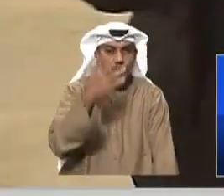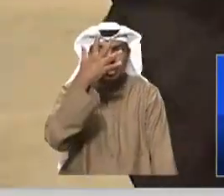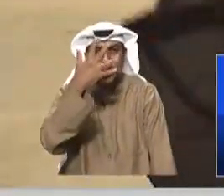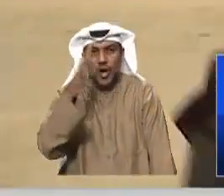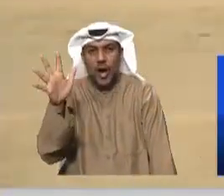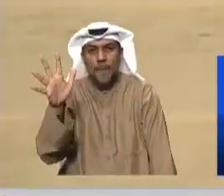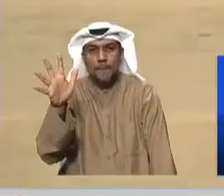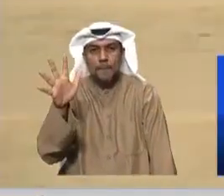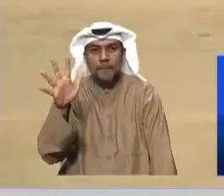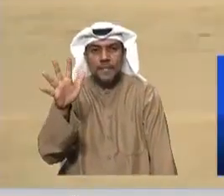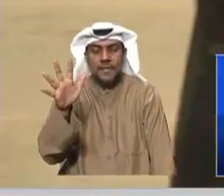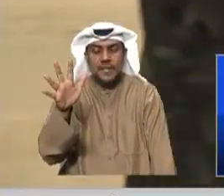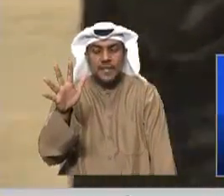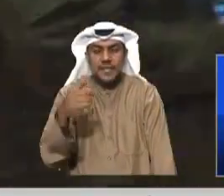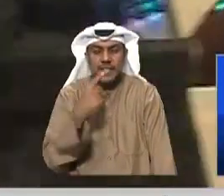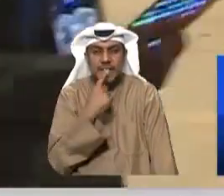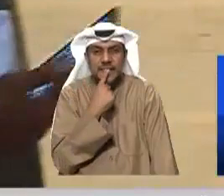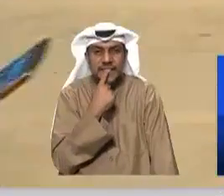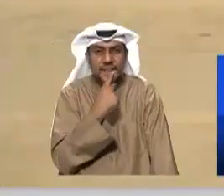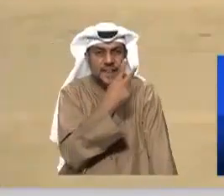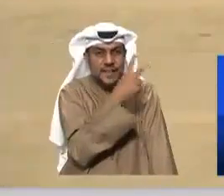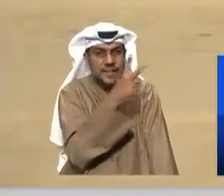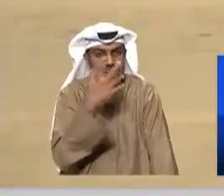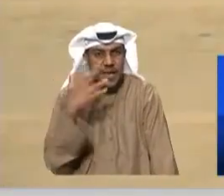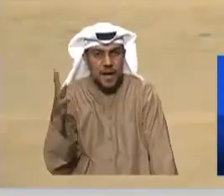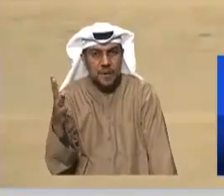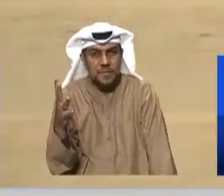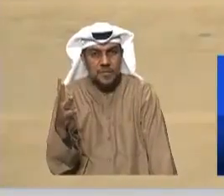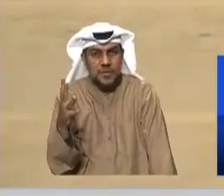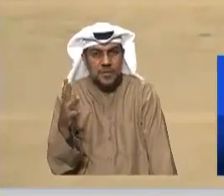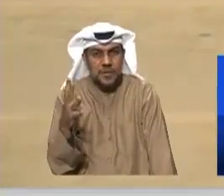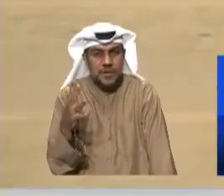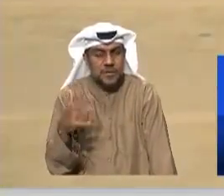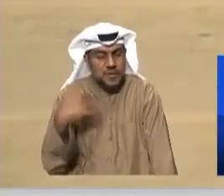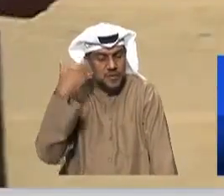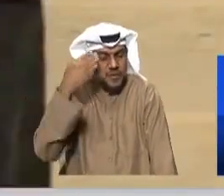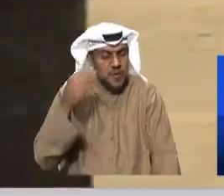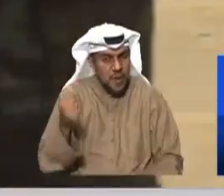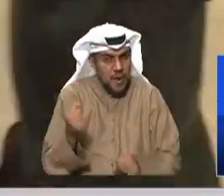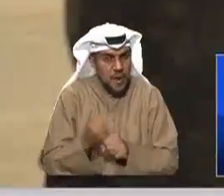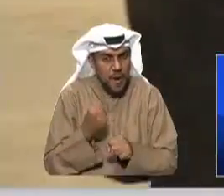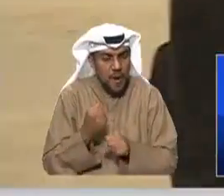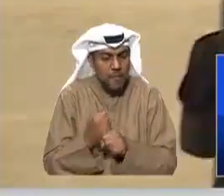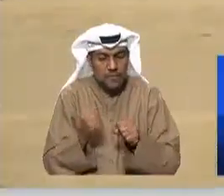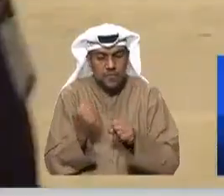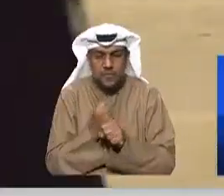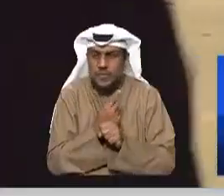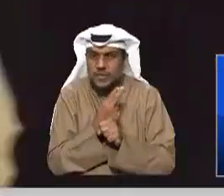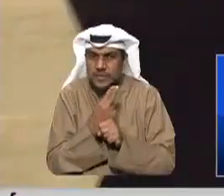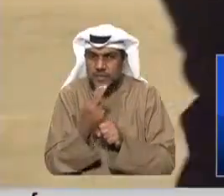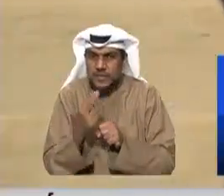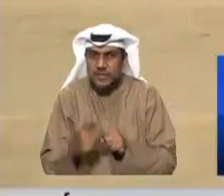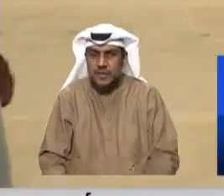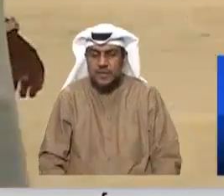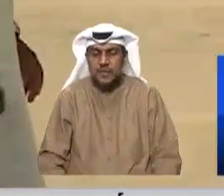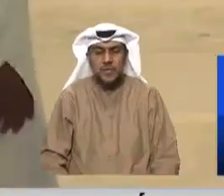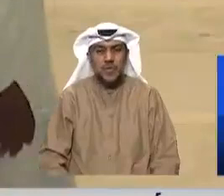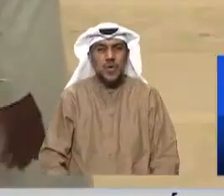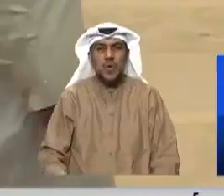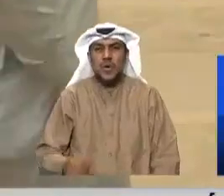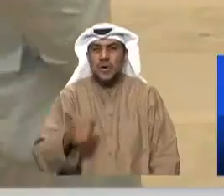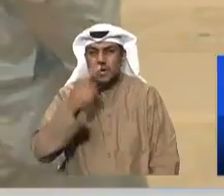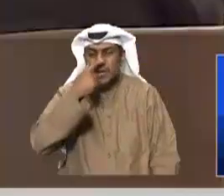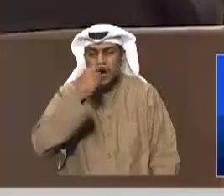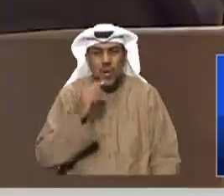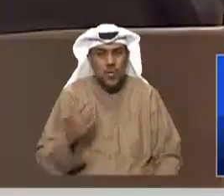الصفري، فهذه المعادن تساهم على هذا الحياد الصفري لتقليل الانبعاثات الكربونية